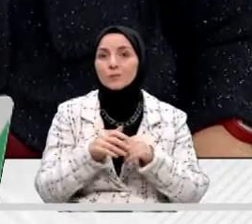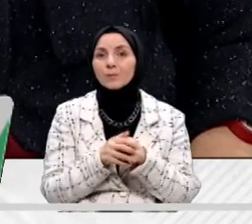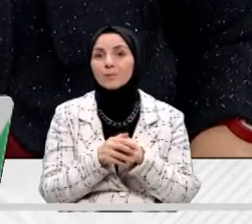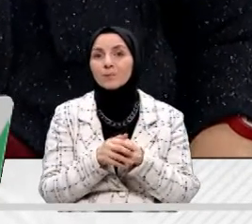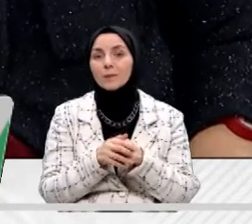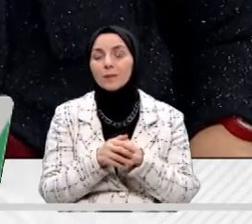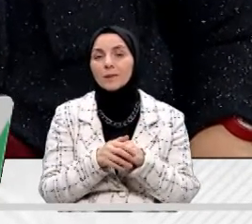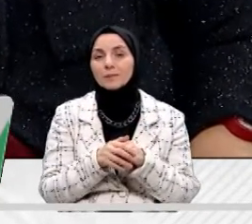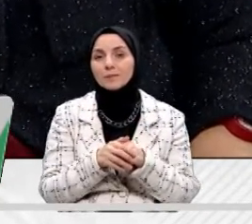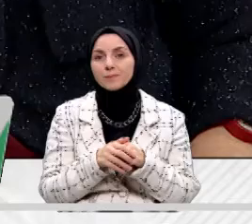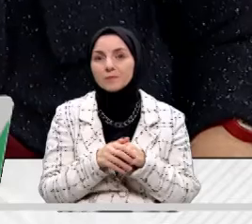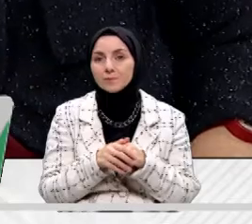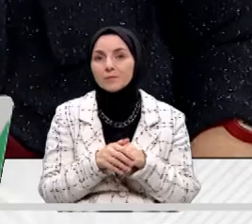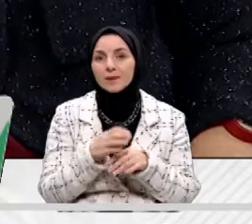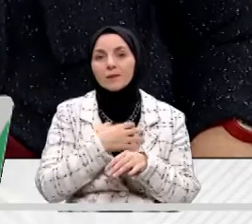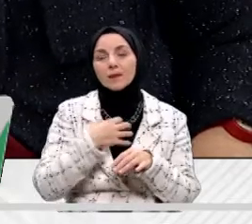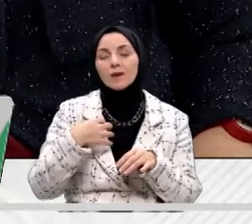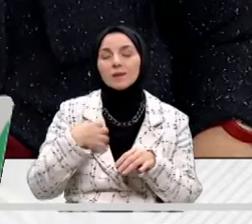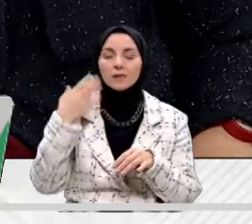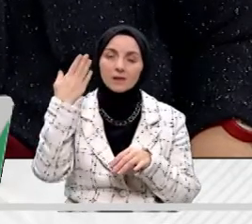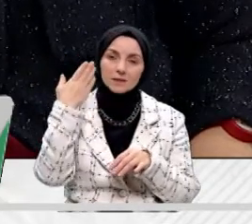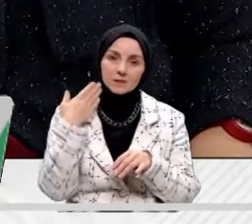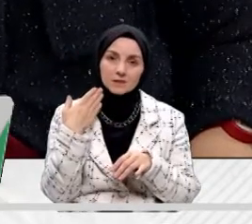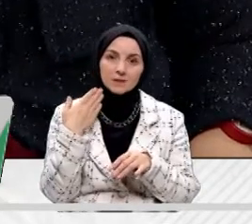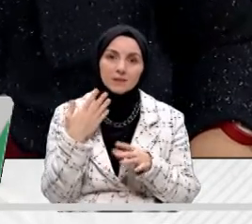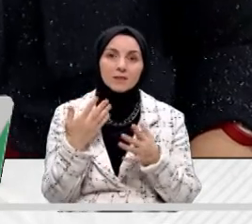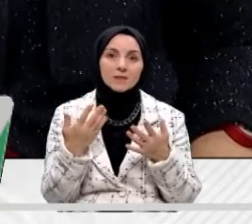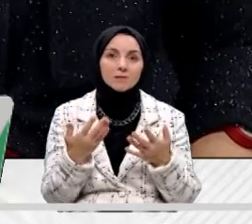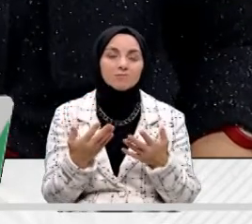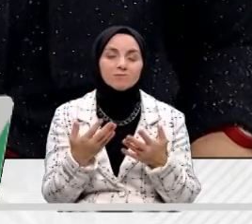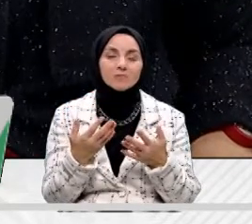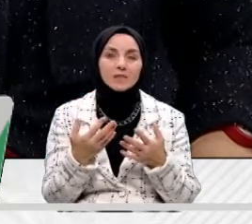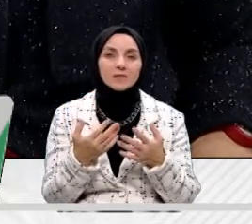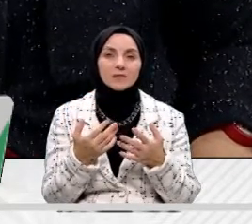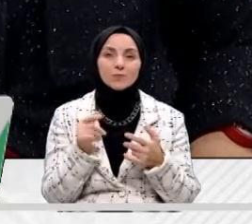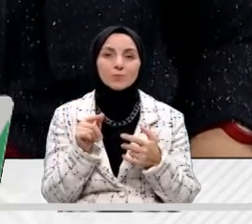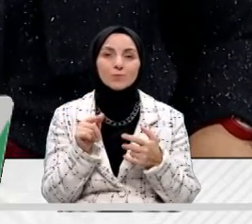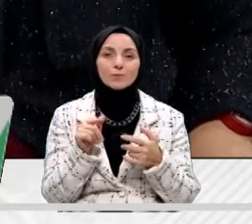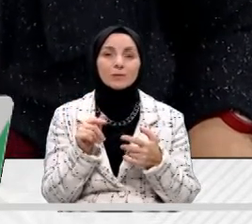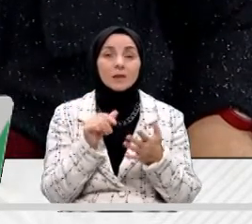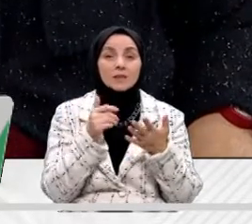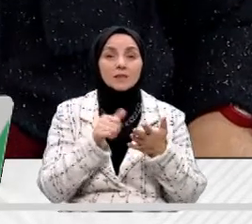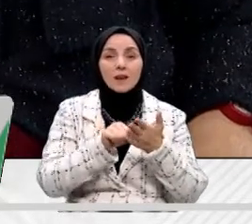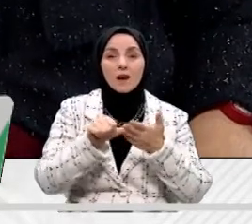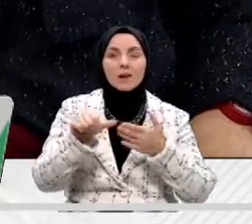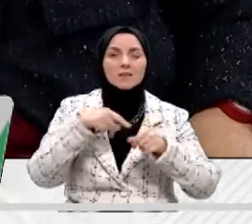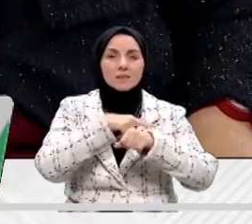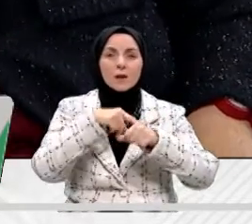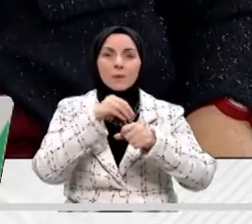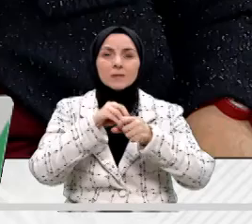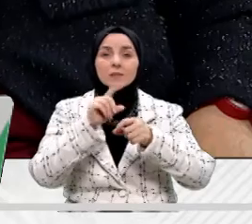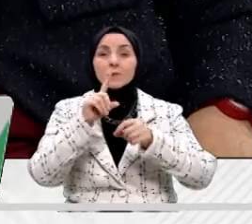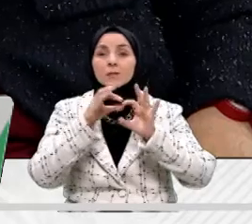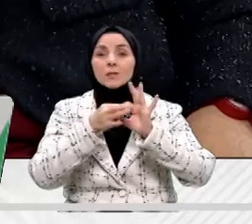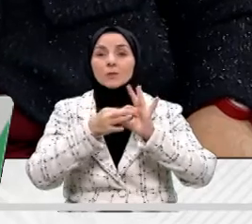çocuk anneler izledikçe Gerçekten bilmiyorum sırtlarında daha çok yük hissediyorlardı şöyle her dönem her dönemde çözüm var